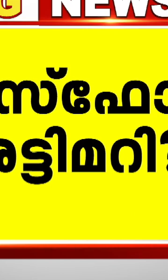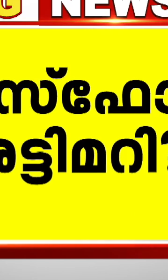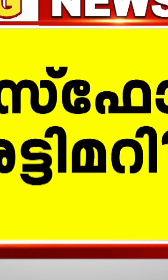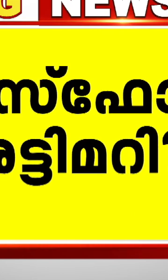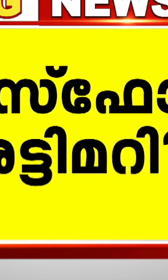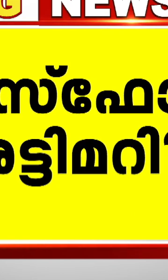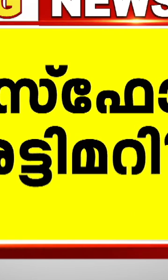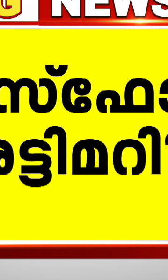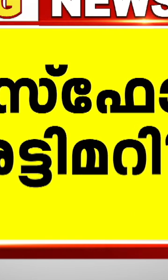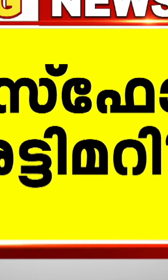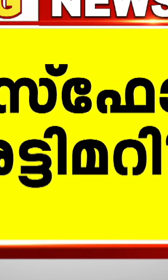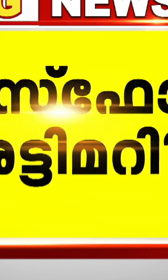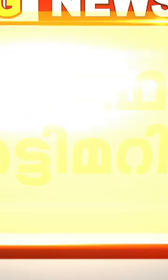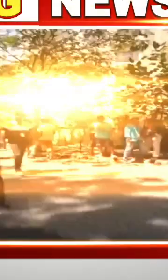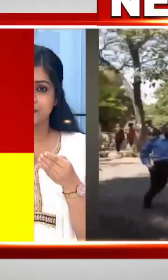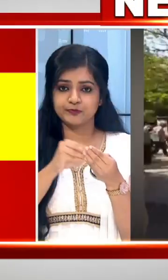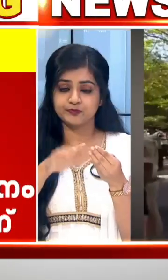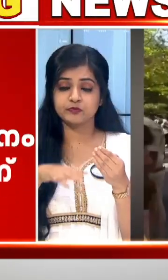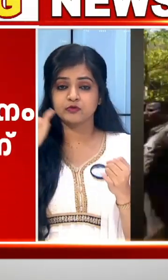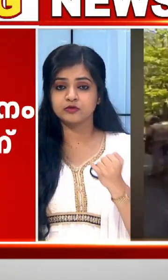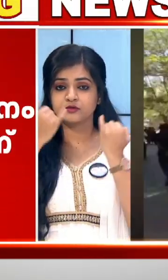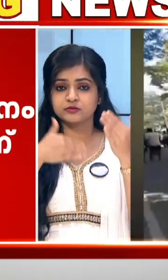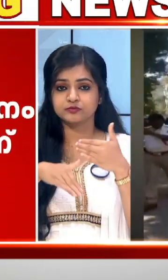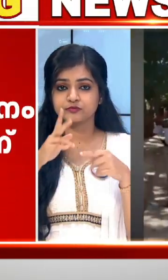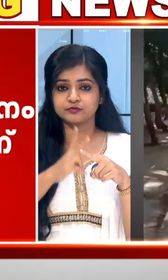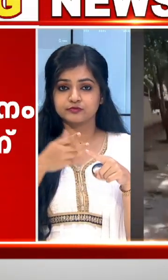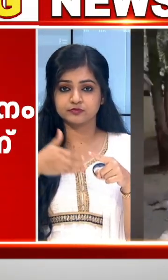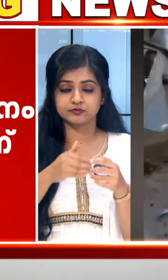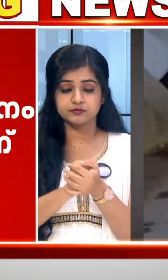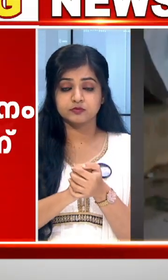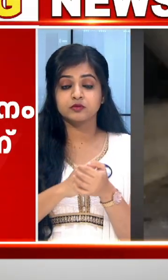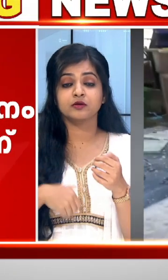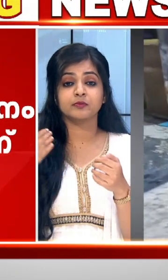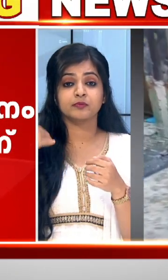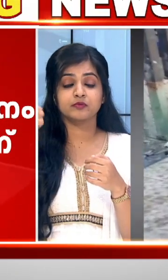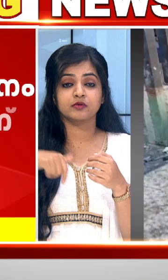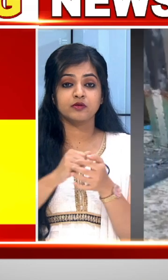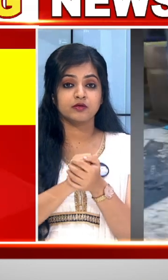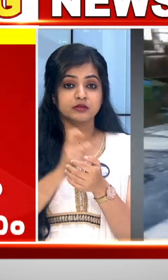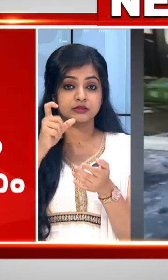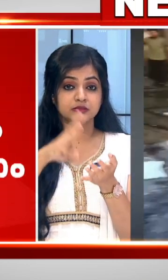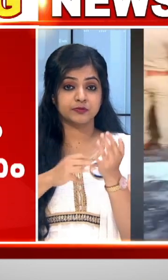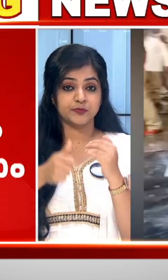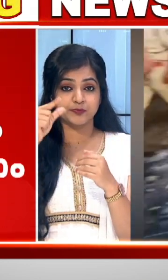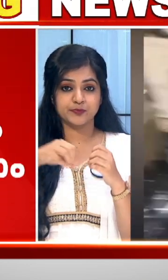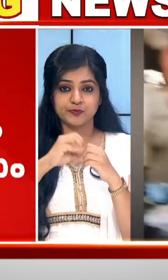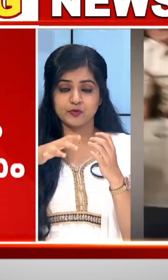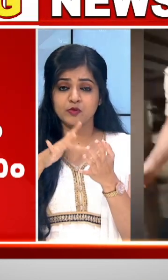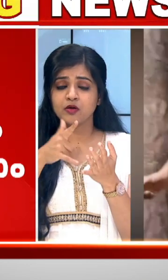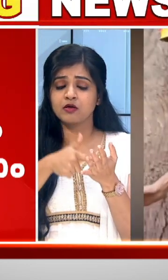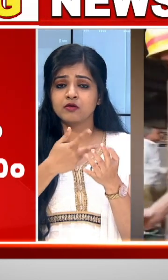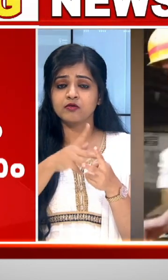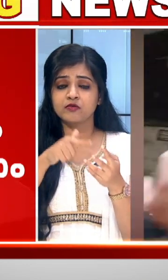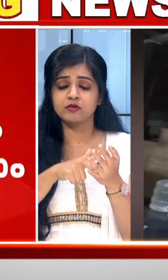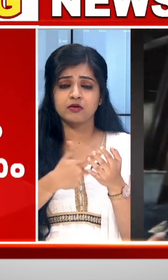ശേഖരിക്കുന്നുണ്ട്. ആ രീതിയിലാണ് എന്തായാലും അന്വേഷണം ഇപ്പോൾ മുൻപോട്ട് പോകുന്നത്. ആഭ്യന്തരമന്ത്രിയോ അല്ലെങ്കിൽ മുഖ്യമന്ത്രി സിദ്ധരാമയ്യോ ഒന്നും തന്നെ ഈ രീതിയിലുള്ള